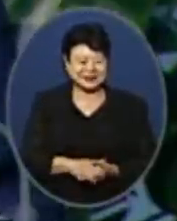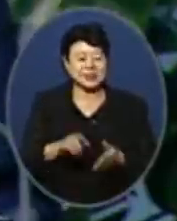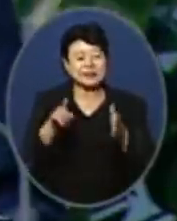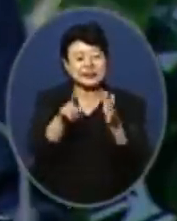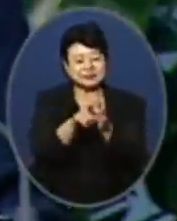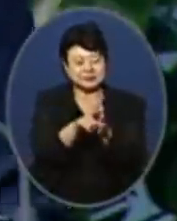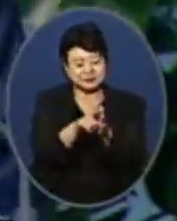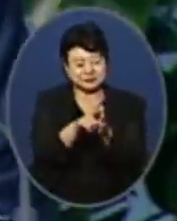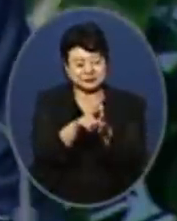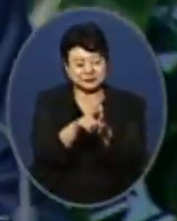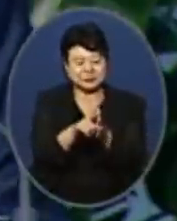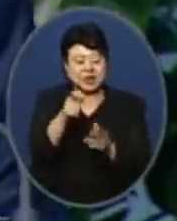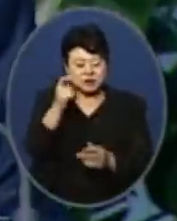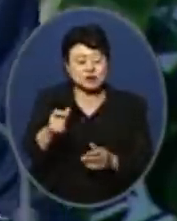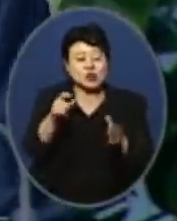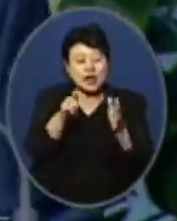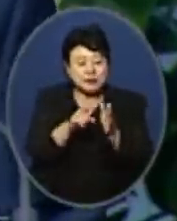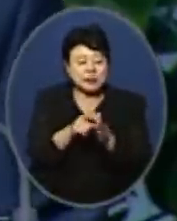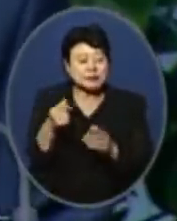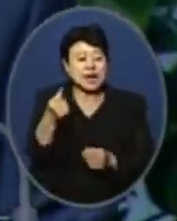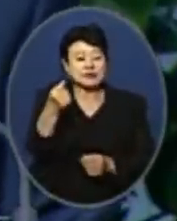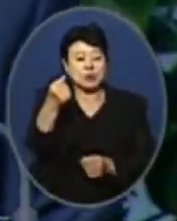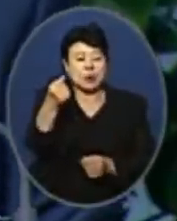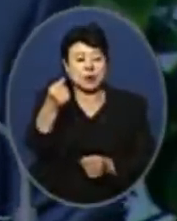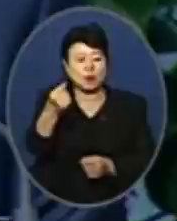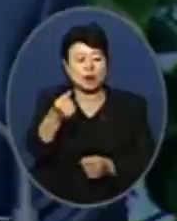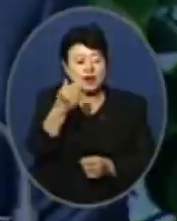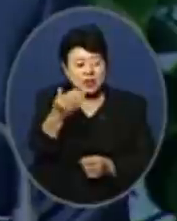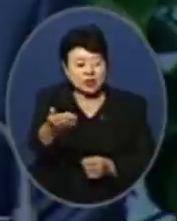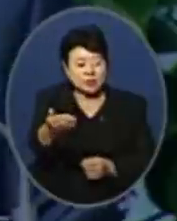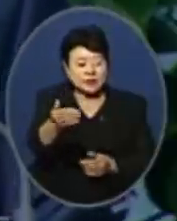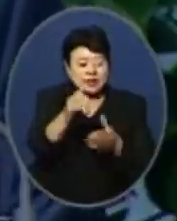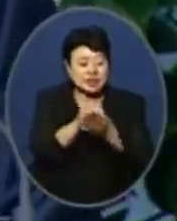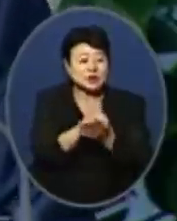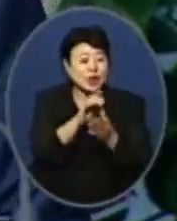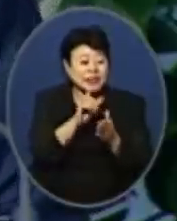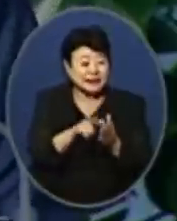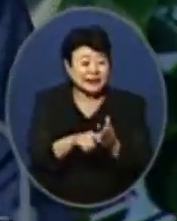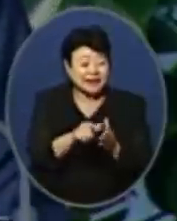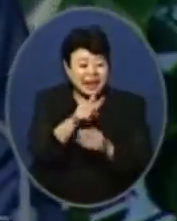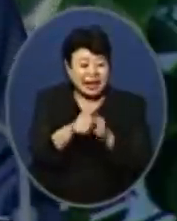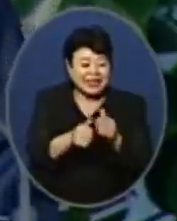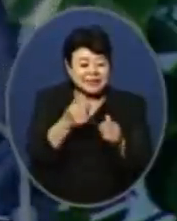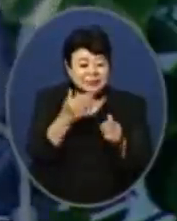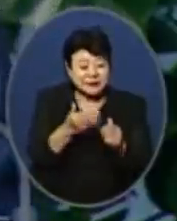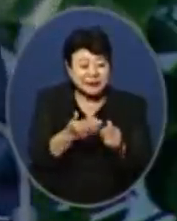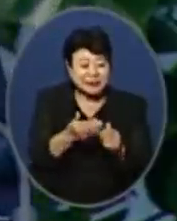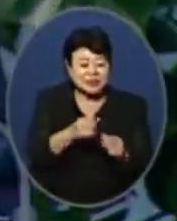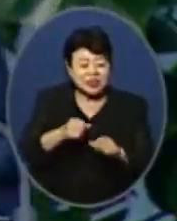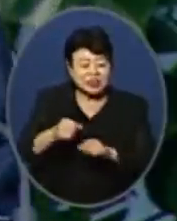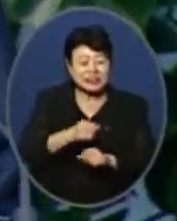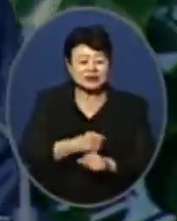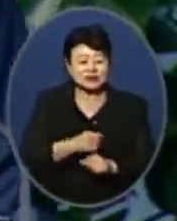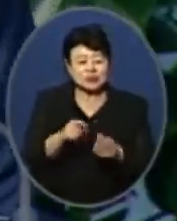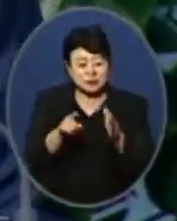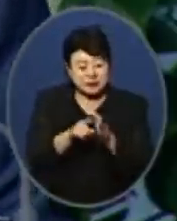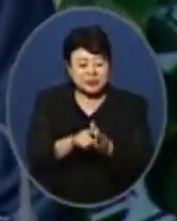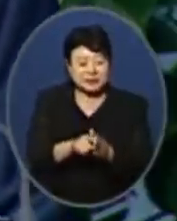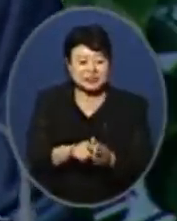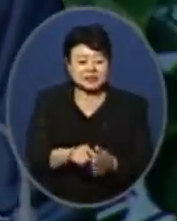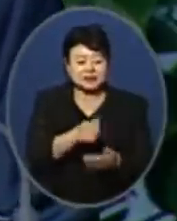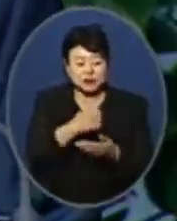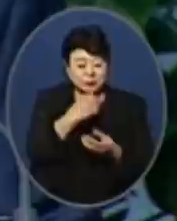믿음, 굳건한 믿음을 가지고 여러분들이 기도할 때에 하나님께서 역사하시는 줄